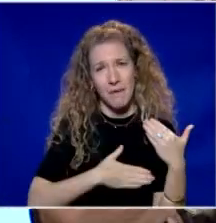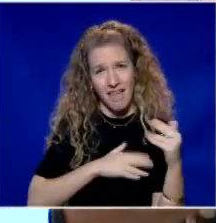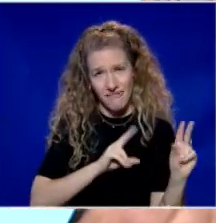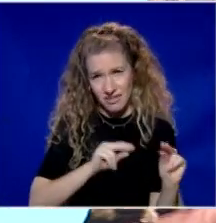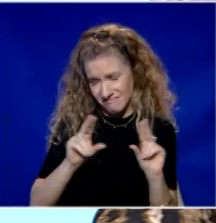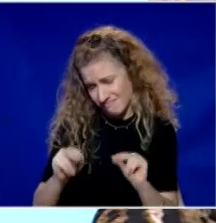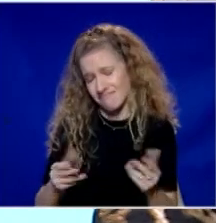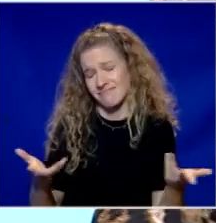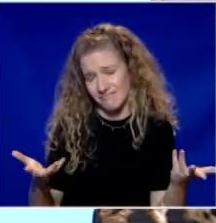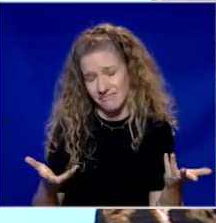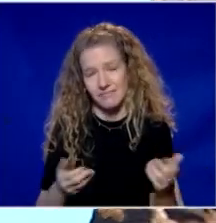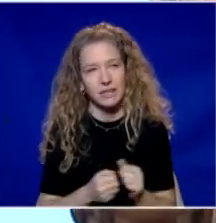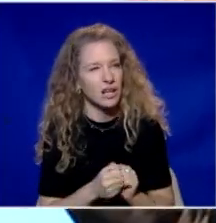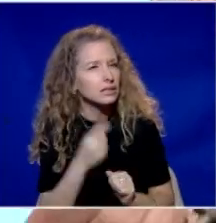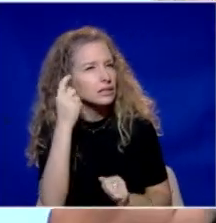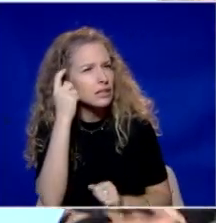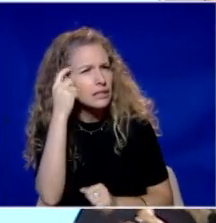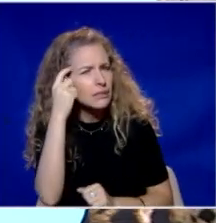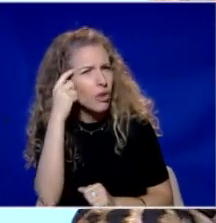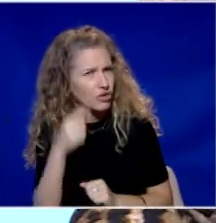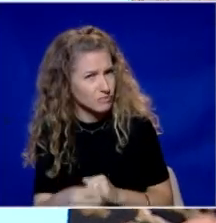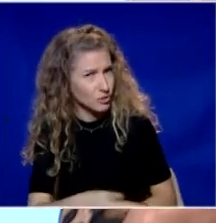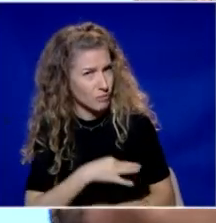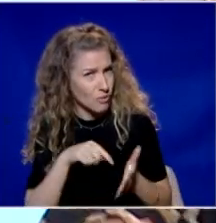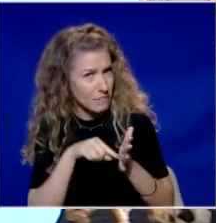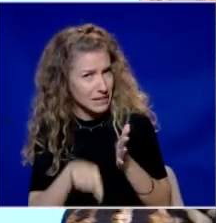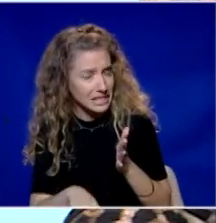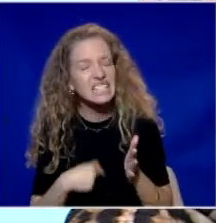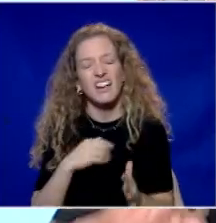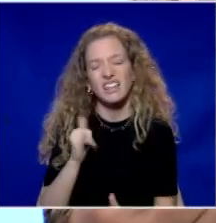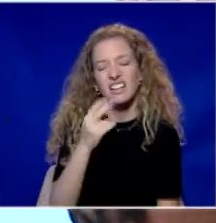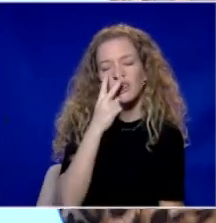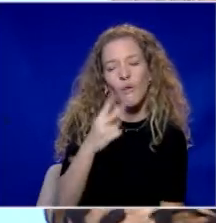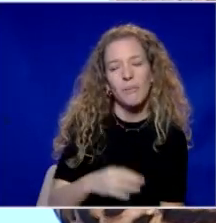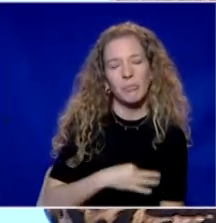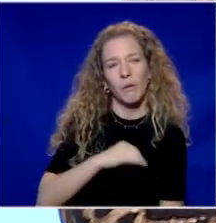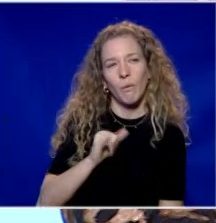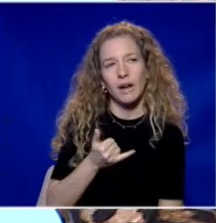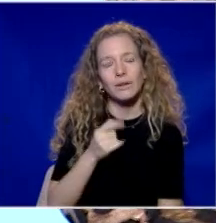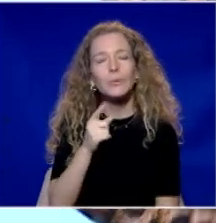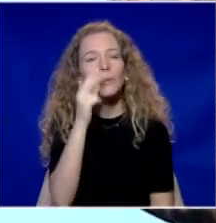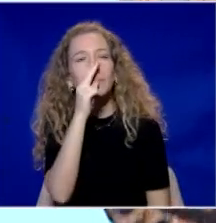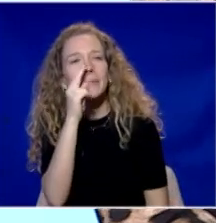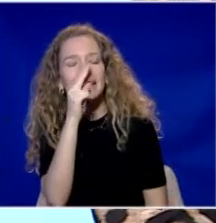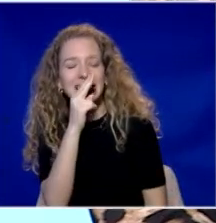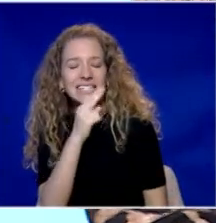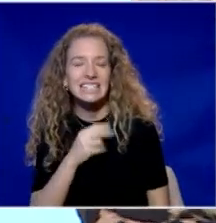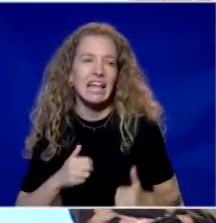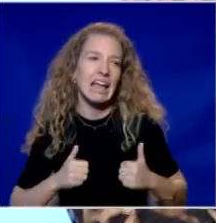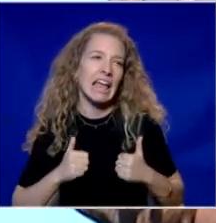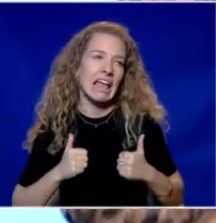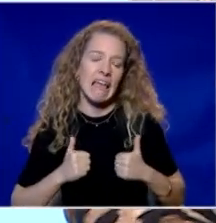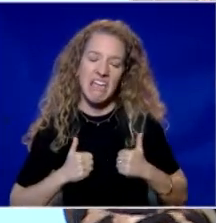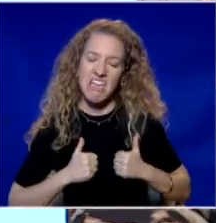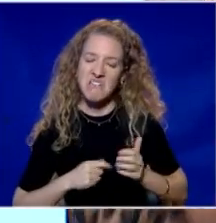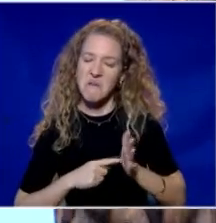קולטים, אתם לא קולטים שהוא פגוע מזה. רגע, השאלות האלה, אתם שואלים, ו... הוא מנסה להוציא את האגו שלו ולראות